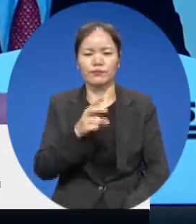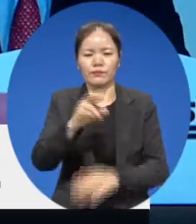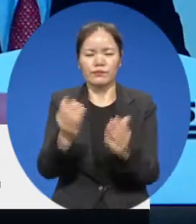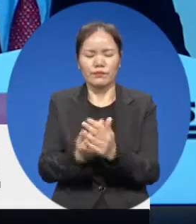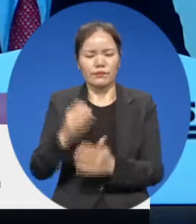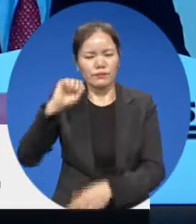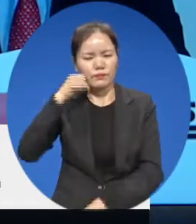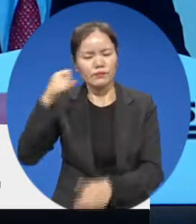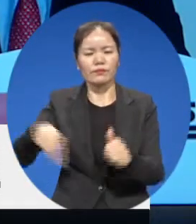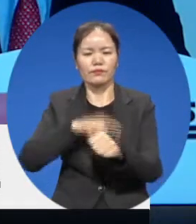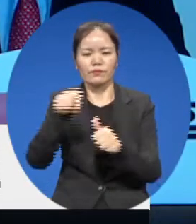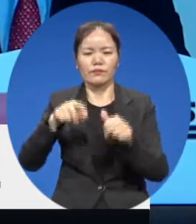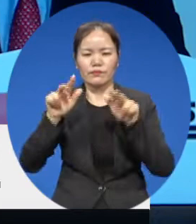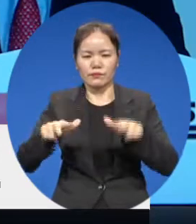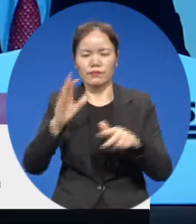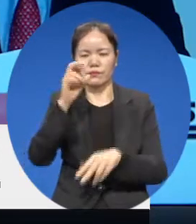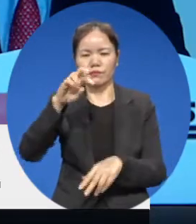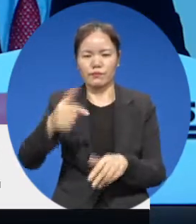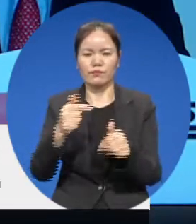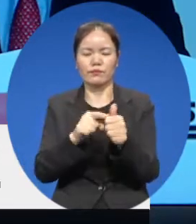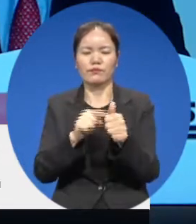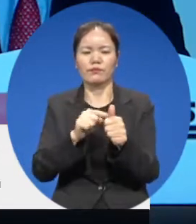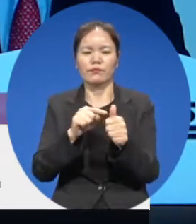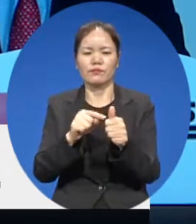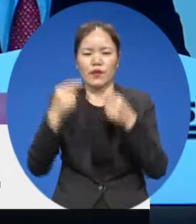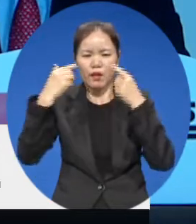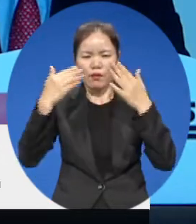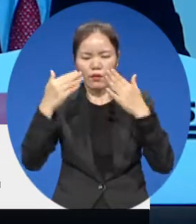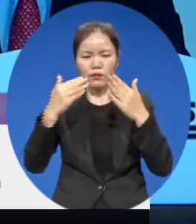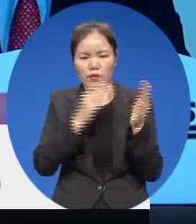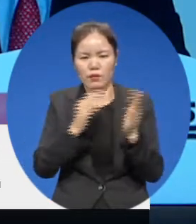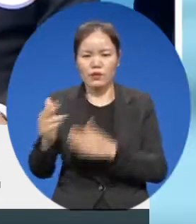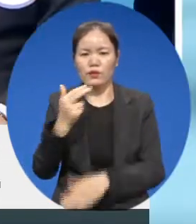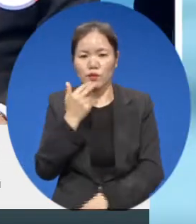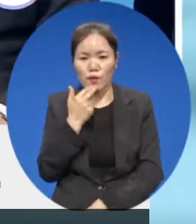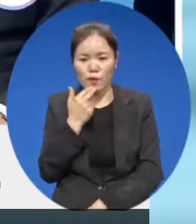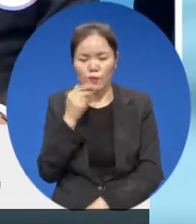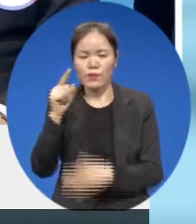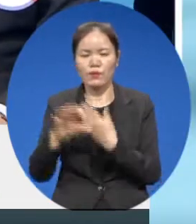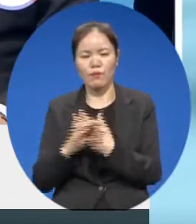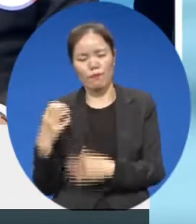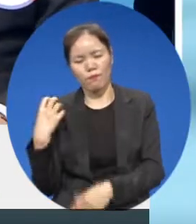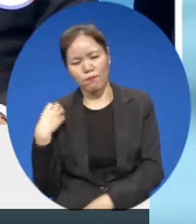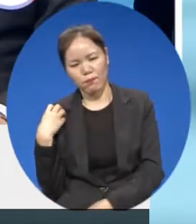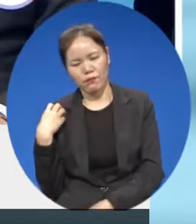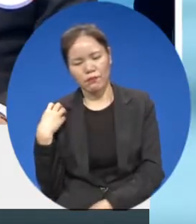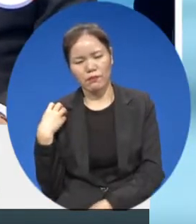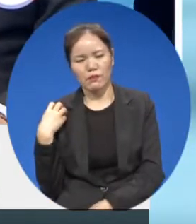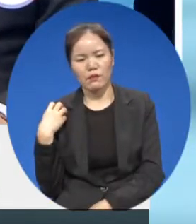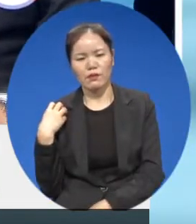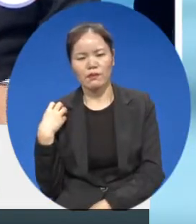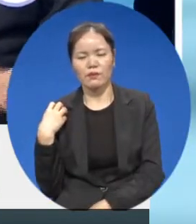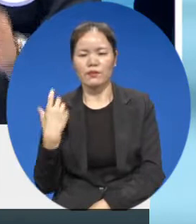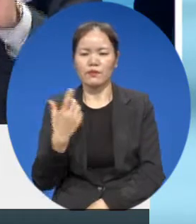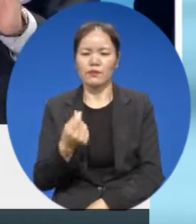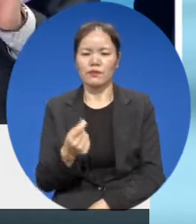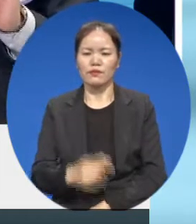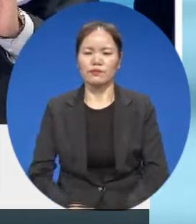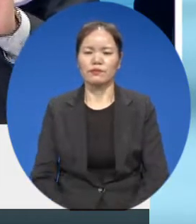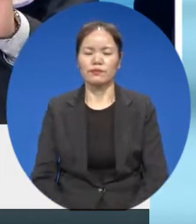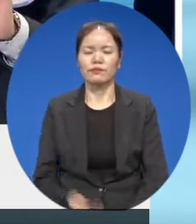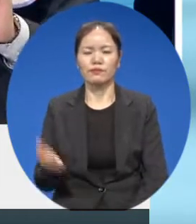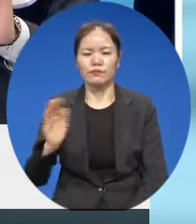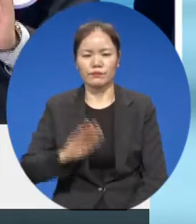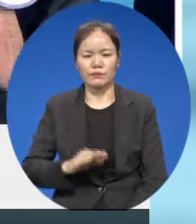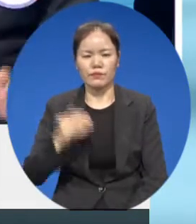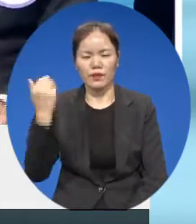거죠 지금 상황에서 윤 색을 총장의 대해서 확실히 정리하지 않으면 정말 부담스럽다는 기류가 팽배한 것 같고 하지만 지금 익명으로